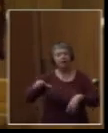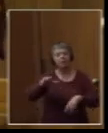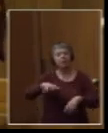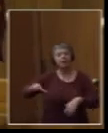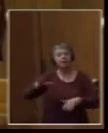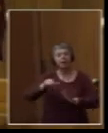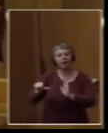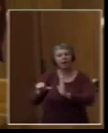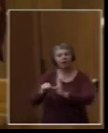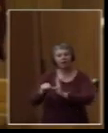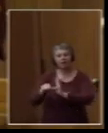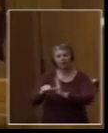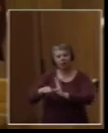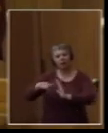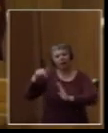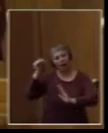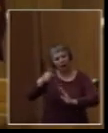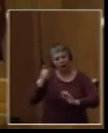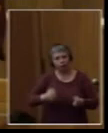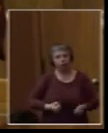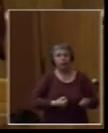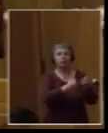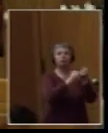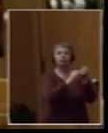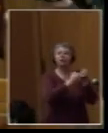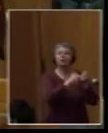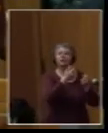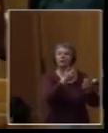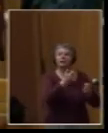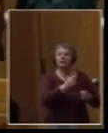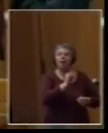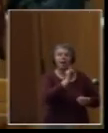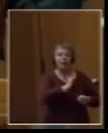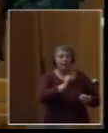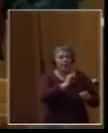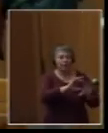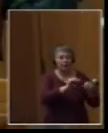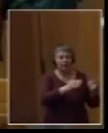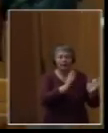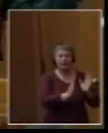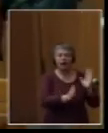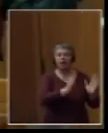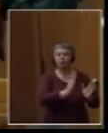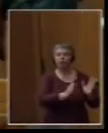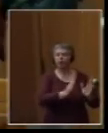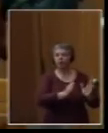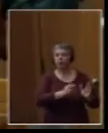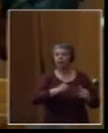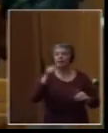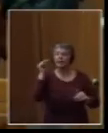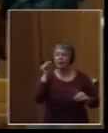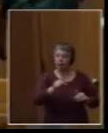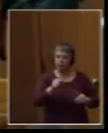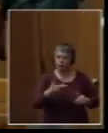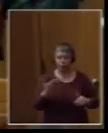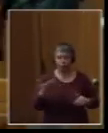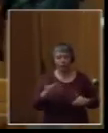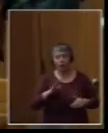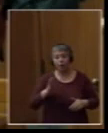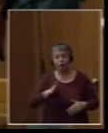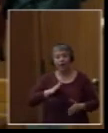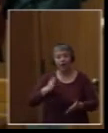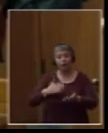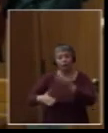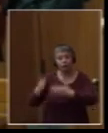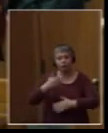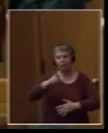προνοιακών ιδρυμάτων και πραγματοποιεί κάθε δυνατή ενέργεια για την αντιμετώπιση των δυσκολιών και των προβλημάτων τους